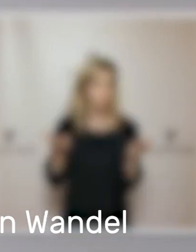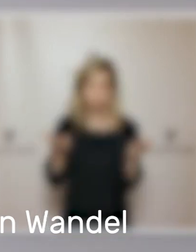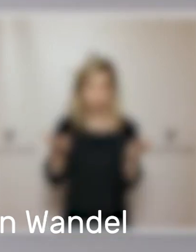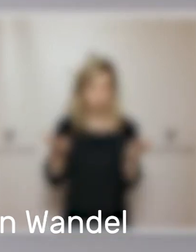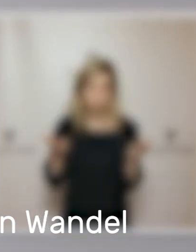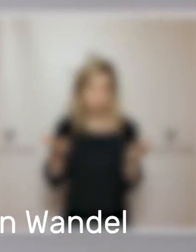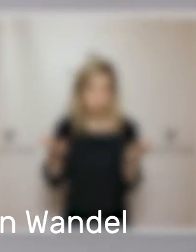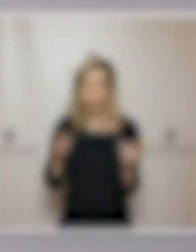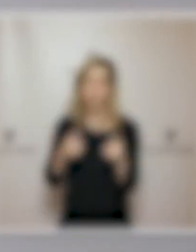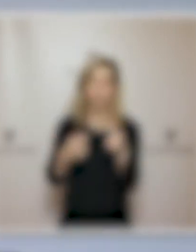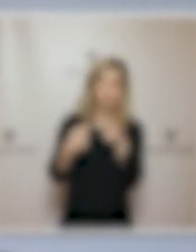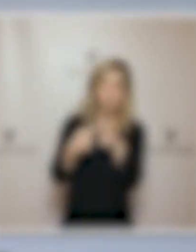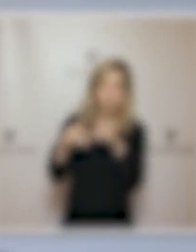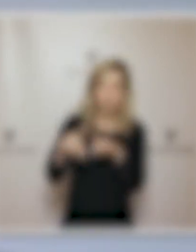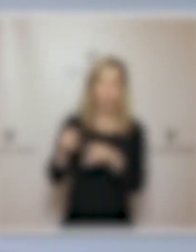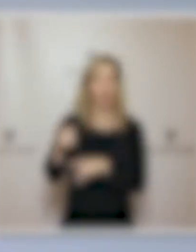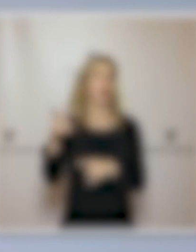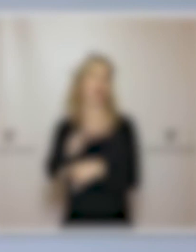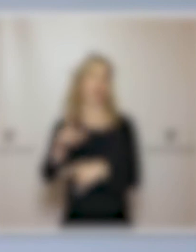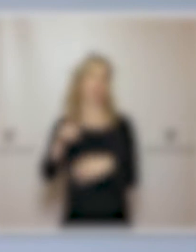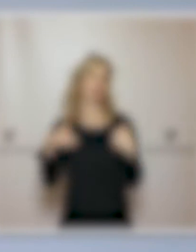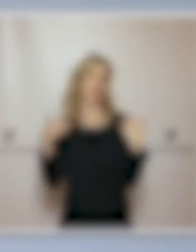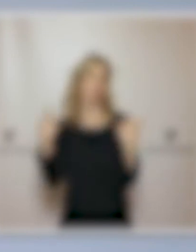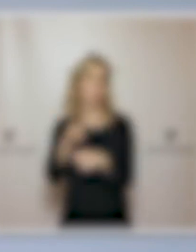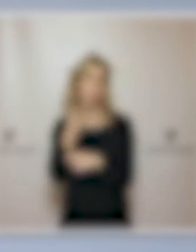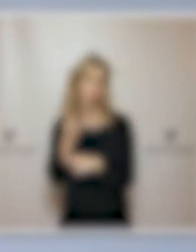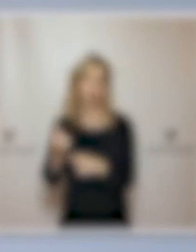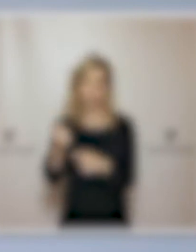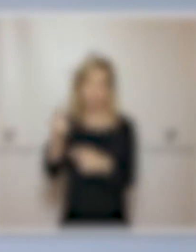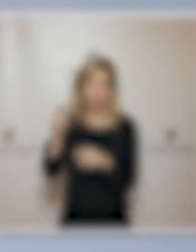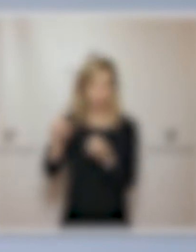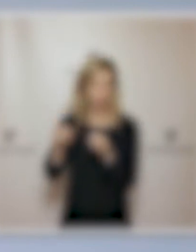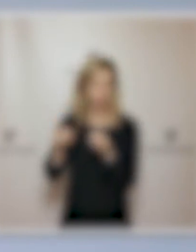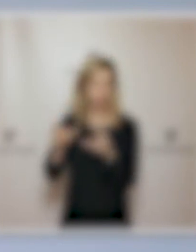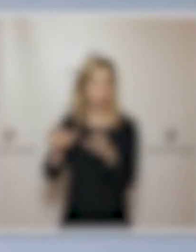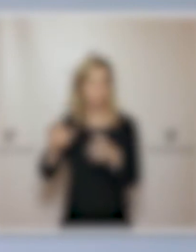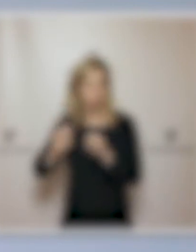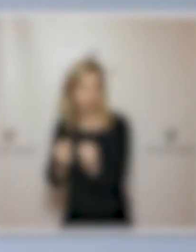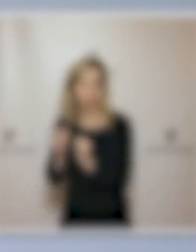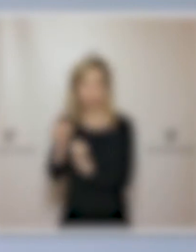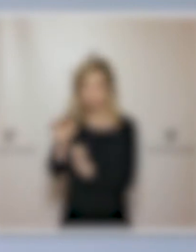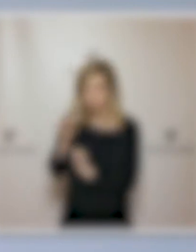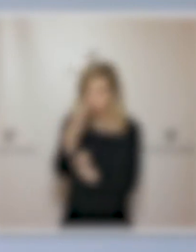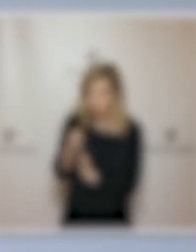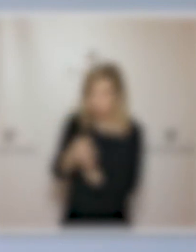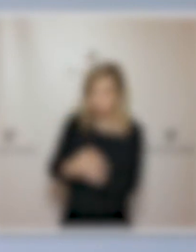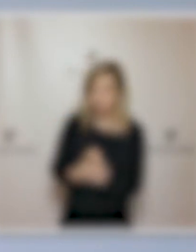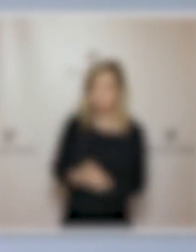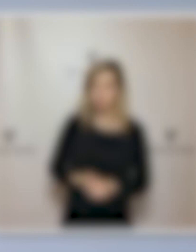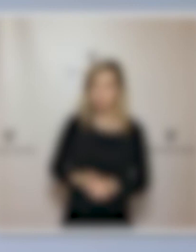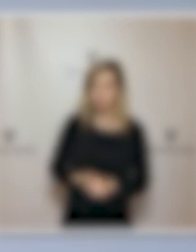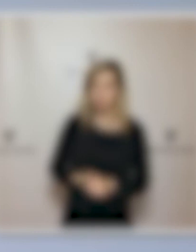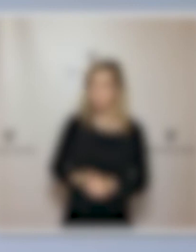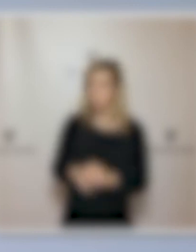der neue plan soll auch maßnahmen zum hochwasserschutz oder zum waldumbau enthalten des weiteren sollen